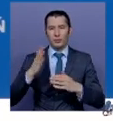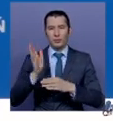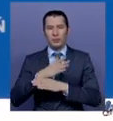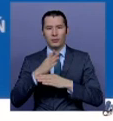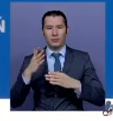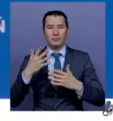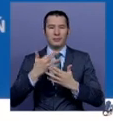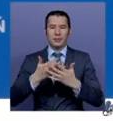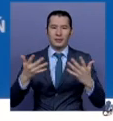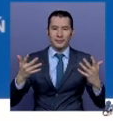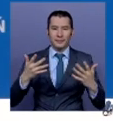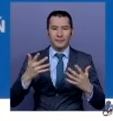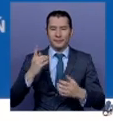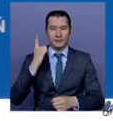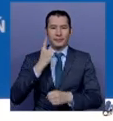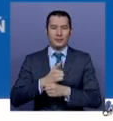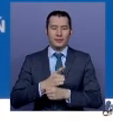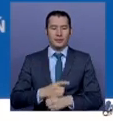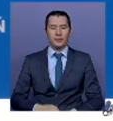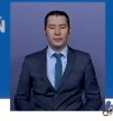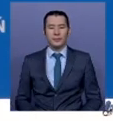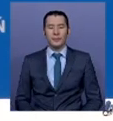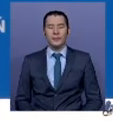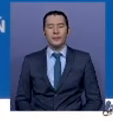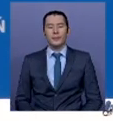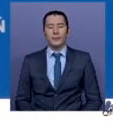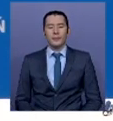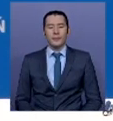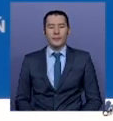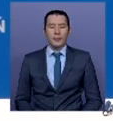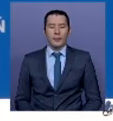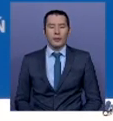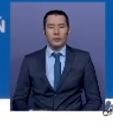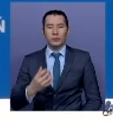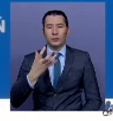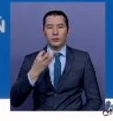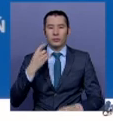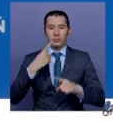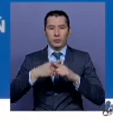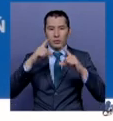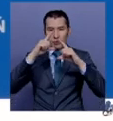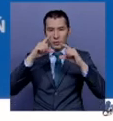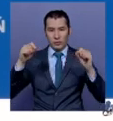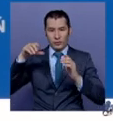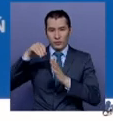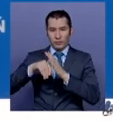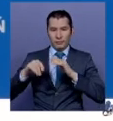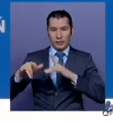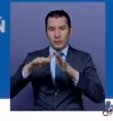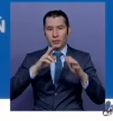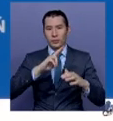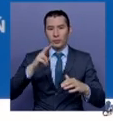алынған көліктерменен экскурсияларға шығуға тыйым салынады. Осыған қоса, мектеп шараларын ұйымдастыру